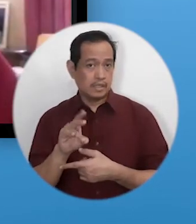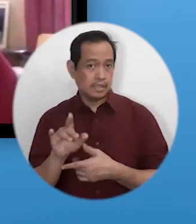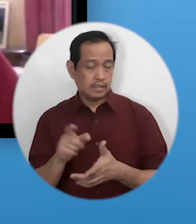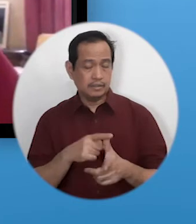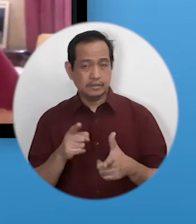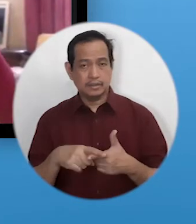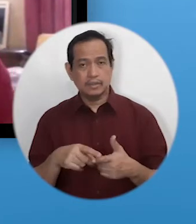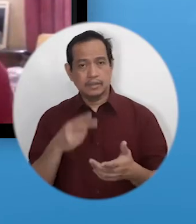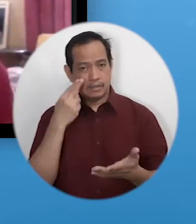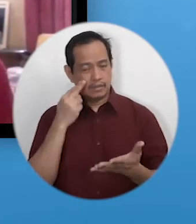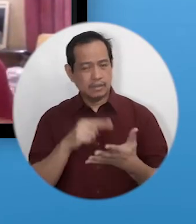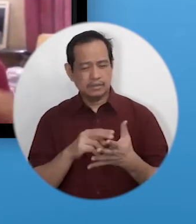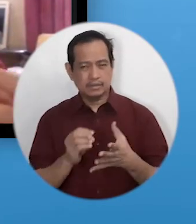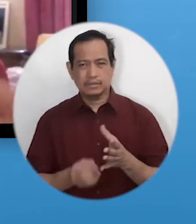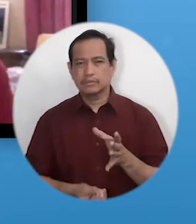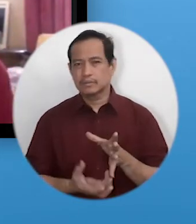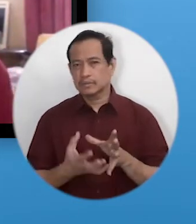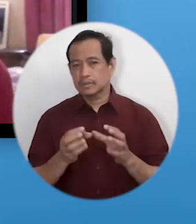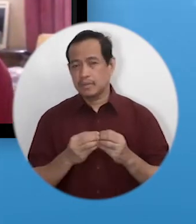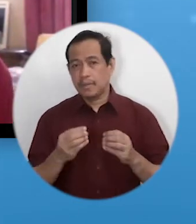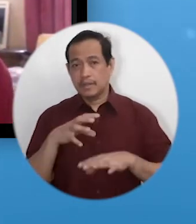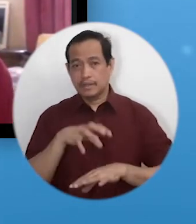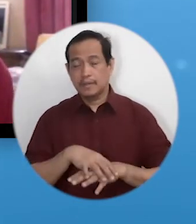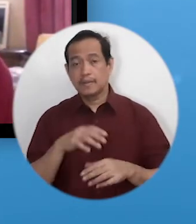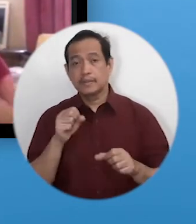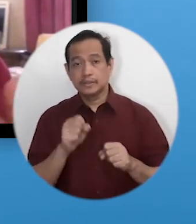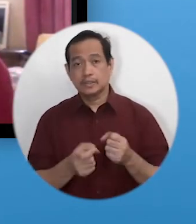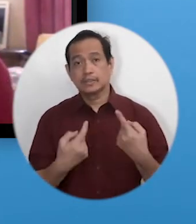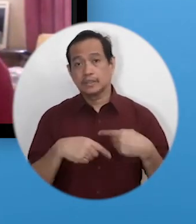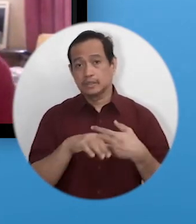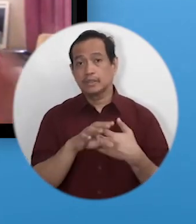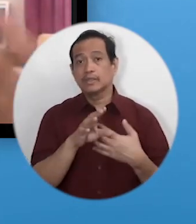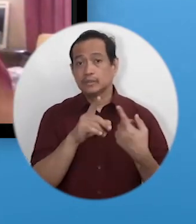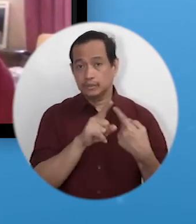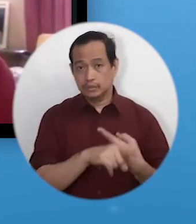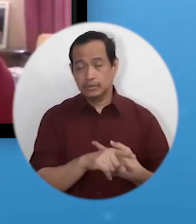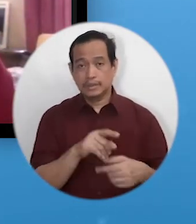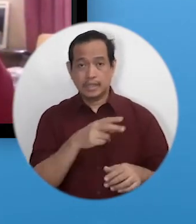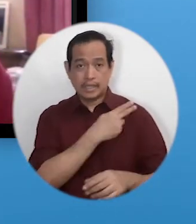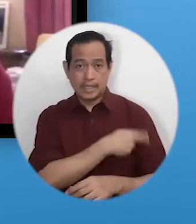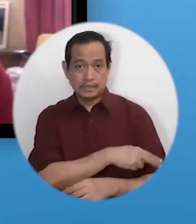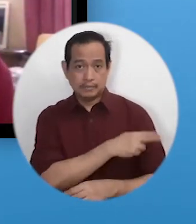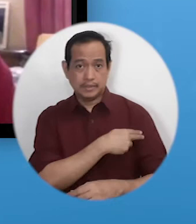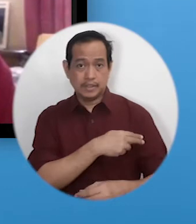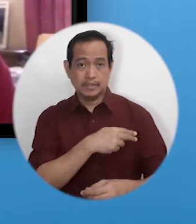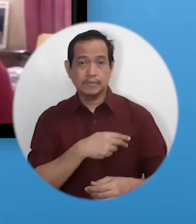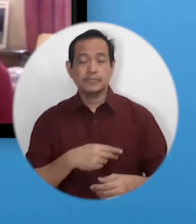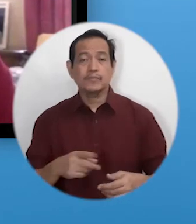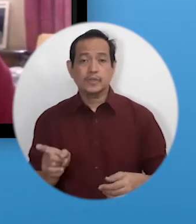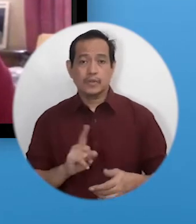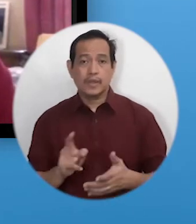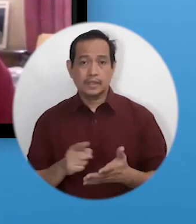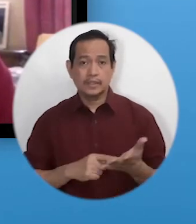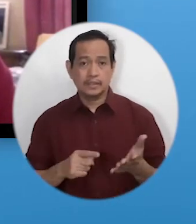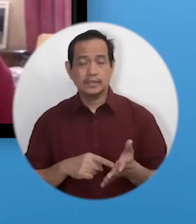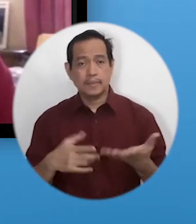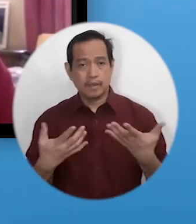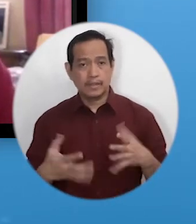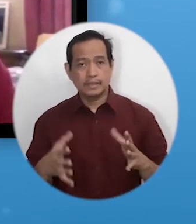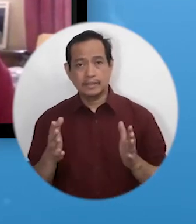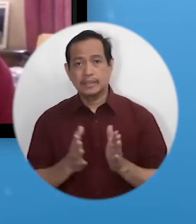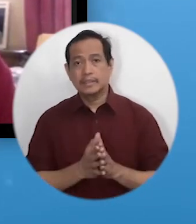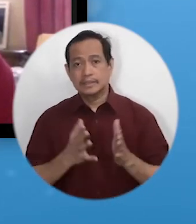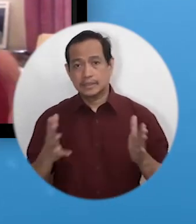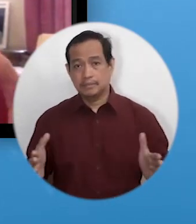nila mas lalong lumaki ang tumor, kaya sila pumupunta na ng hospital. To the point na ito